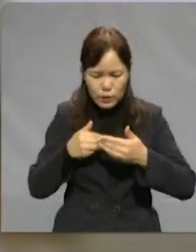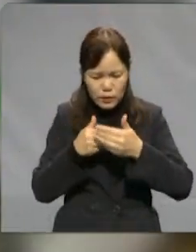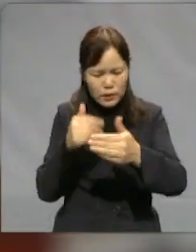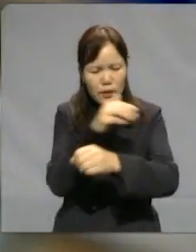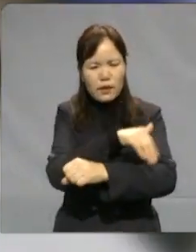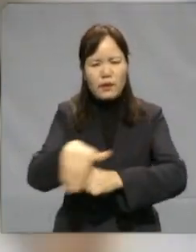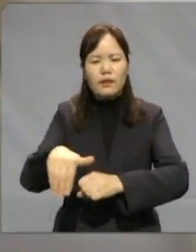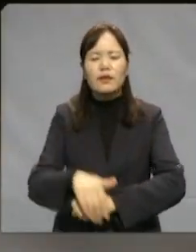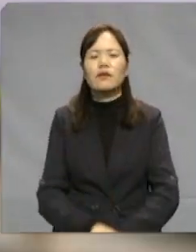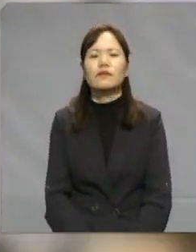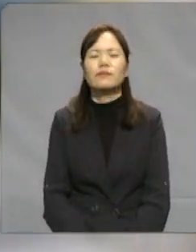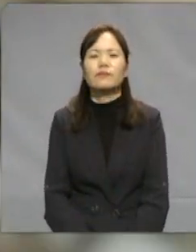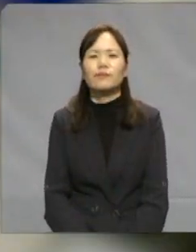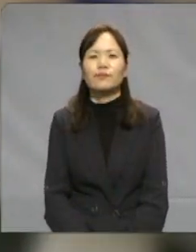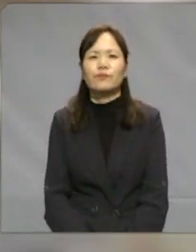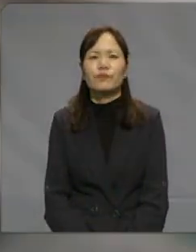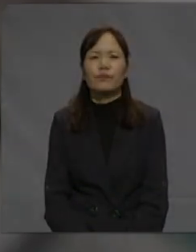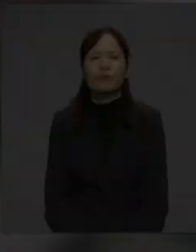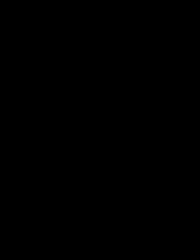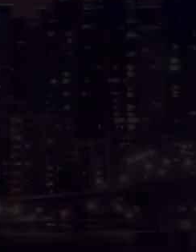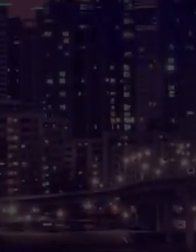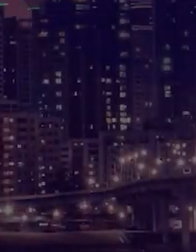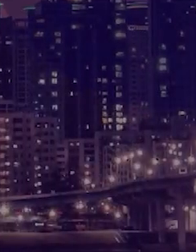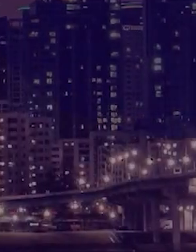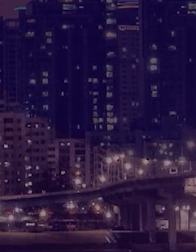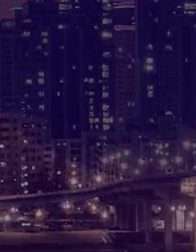OBS 뉴스 신송